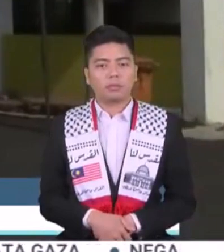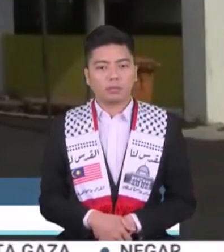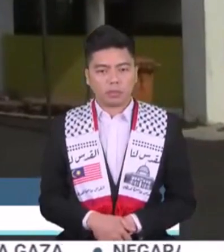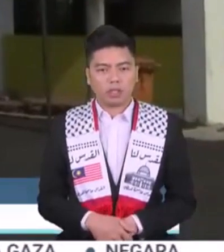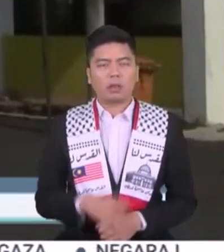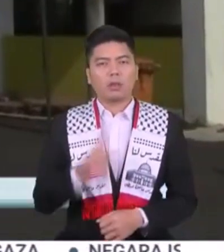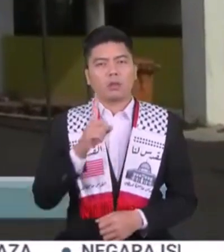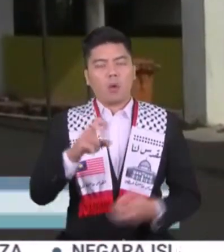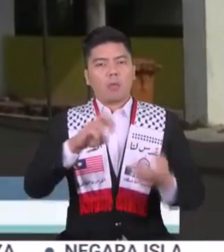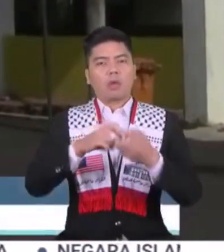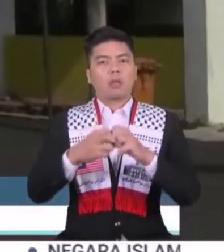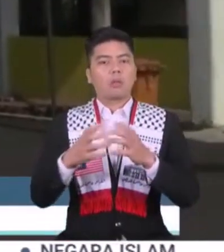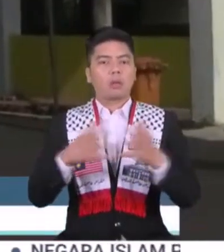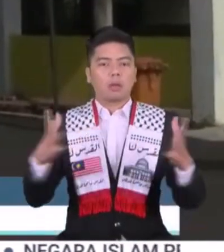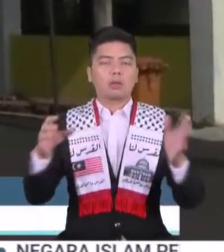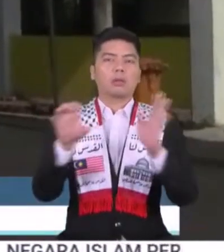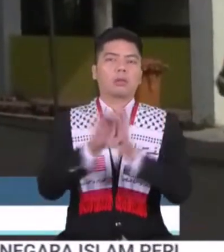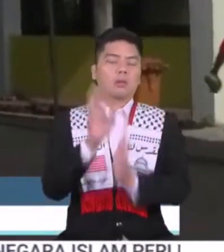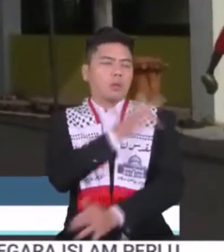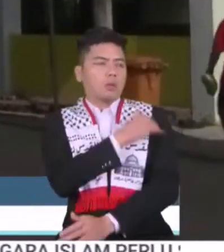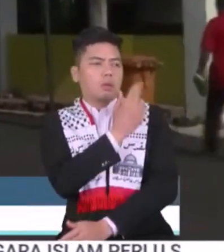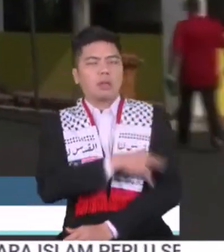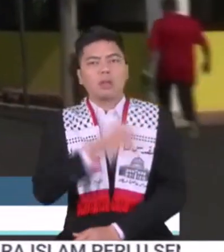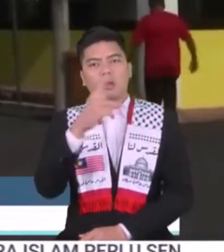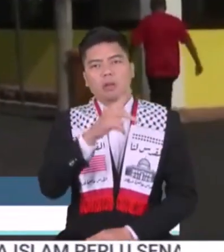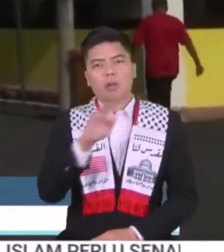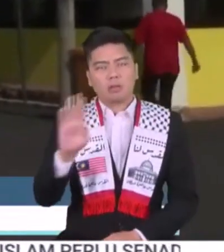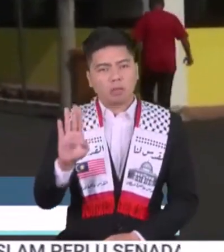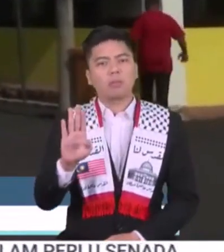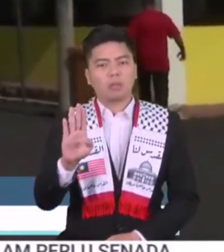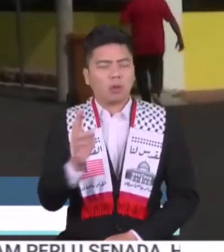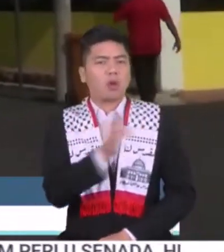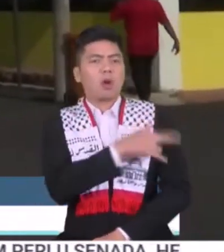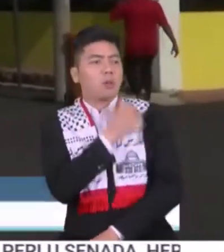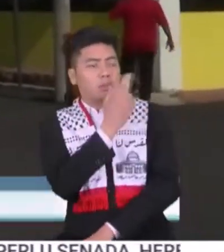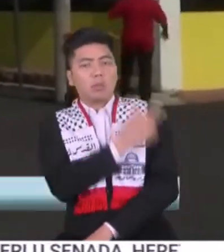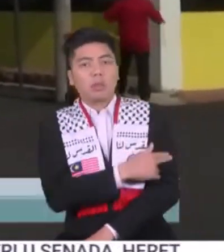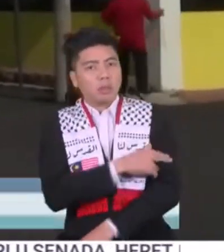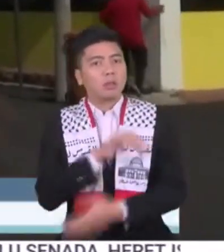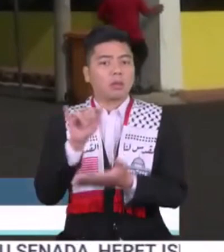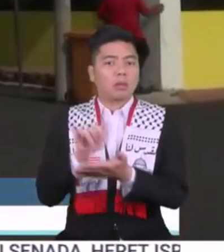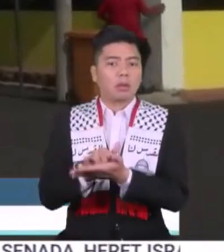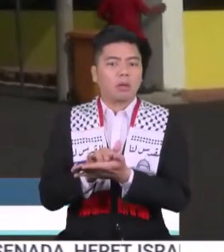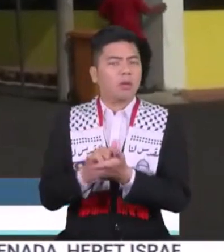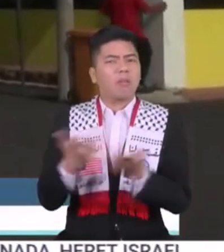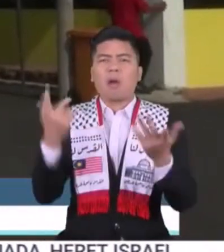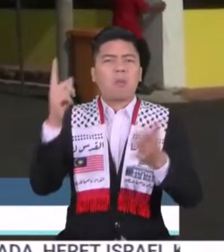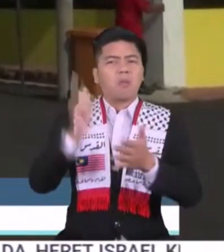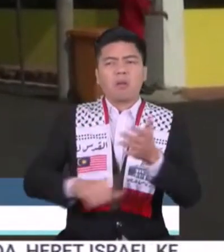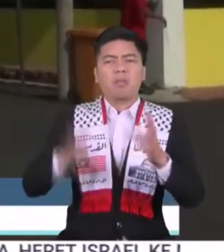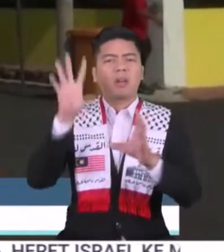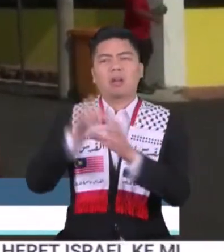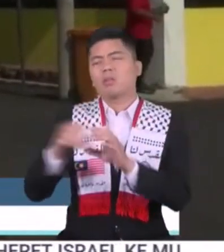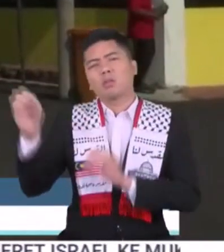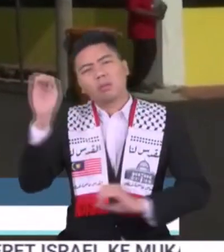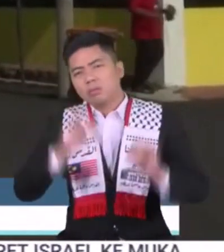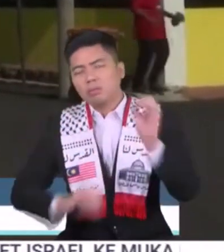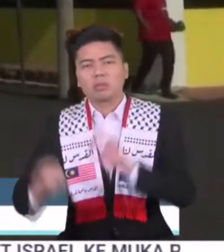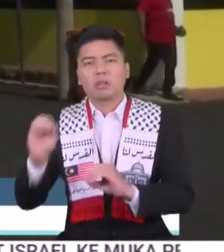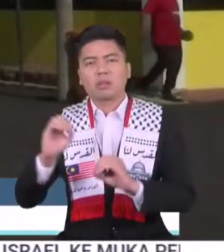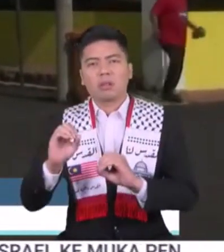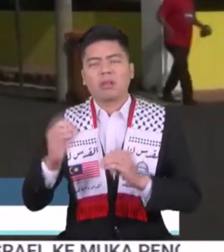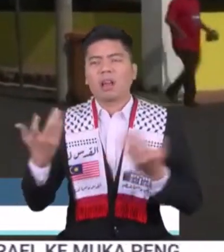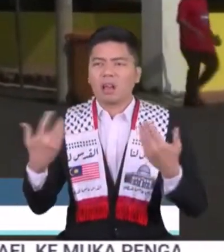Satu masalah besar ini hospital Kuala Kubu Baharu. Hospital Kuala Kubu Baharu tak ada apa fasiliti pun. Ada